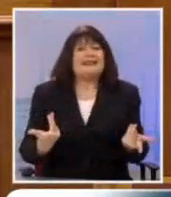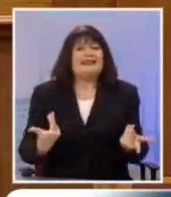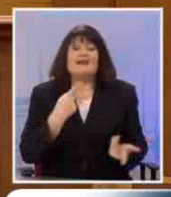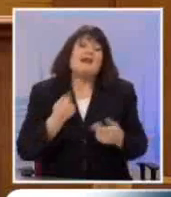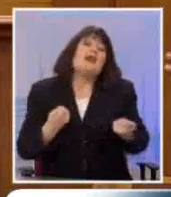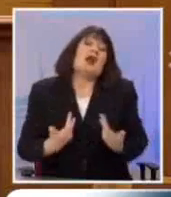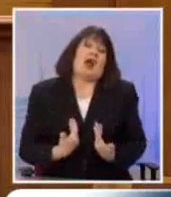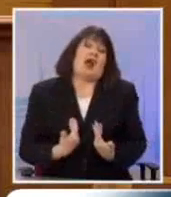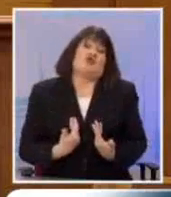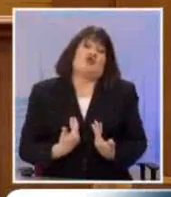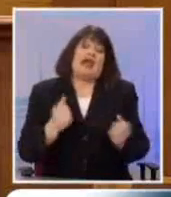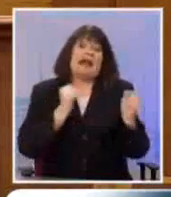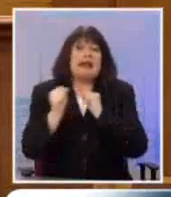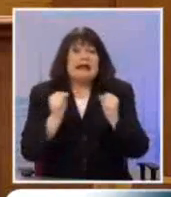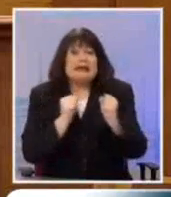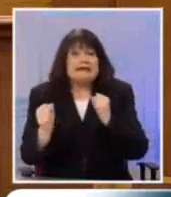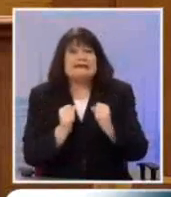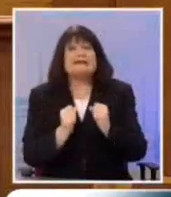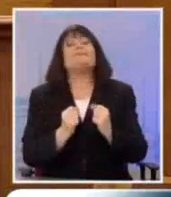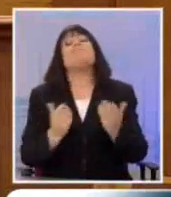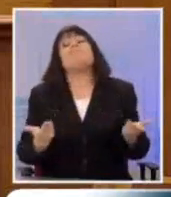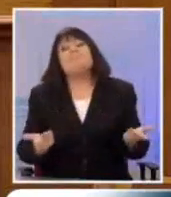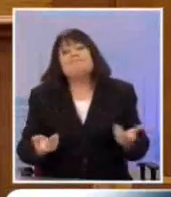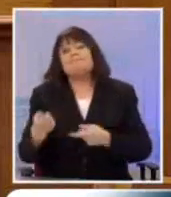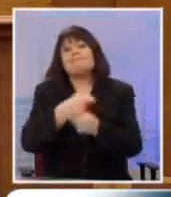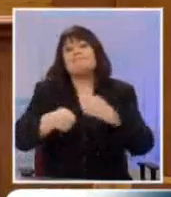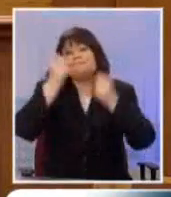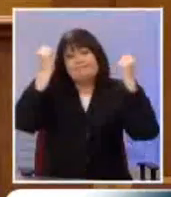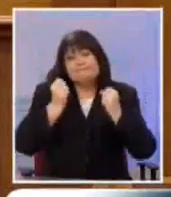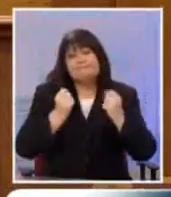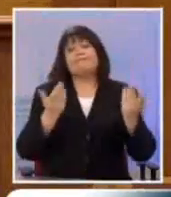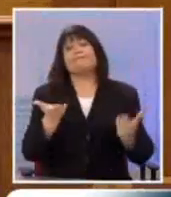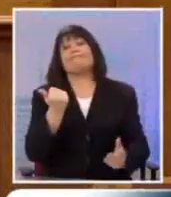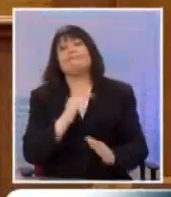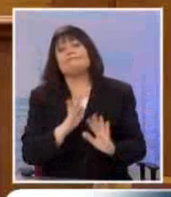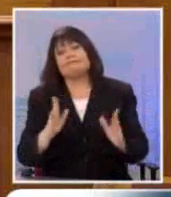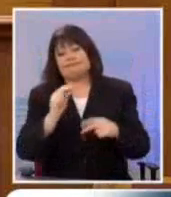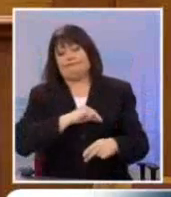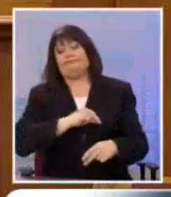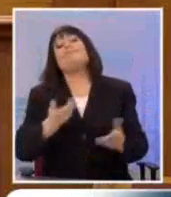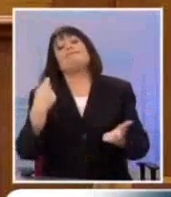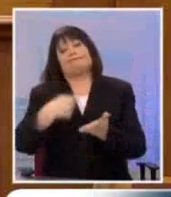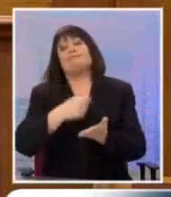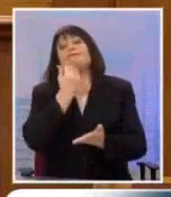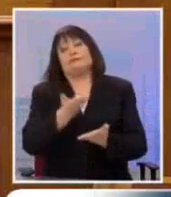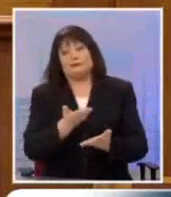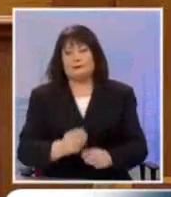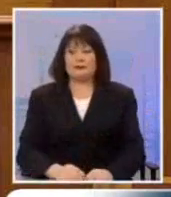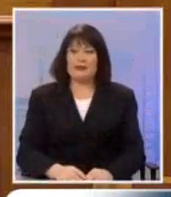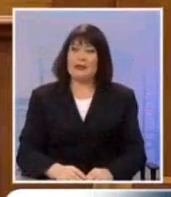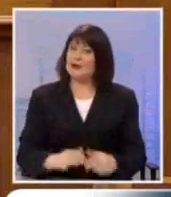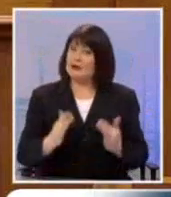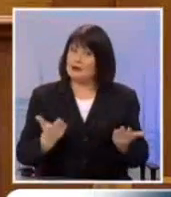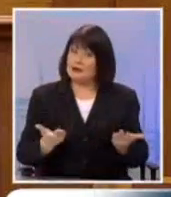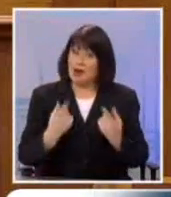κάνουμε, είχαμε μια κρίση, πέσανε έξω οι πιο πολλές επιχειρήσεις, δεν έχουν κέρδη. Μένει βέβαια να εξηγήσουν το